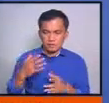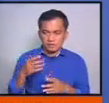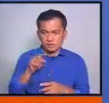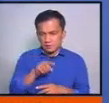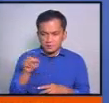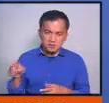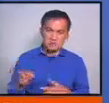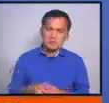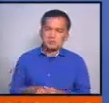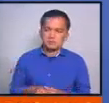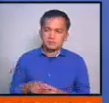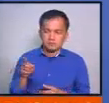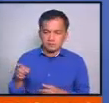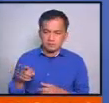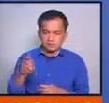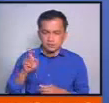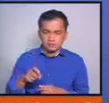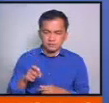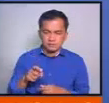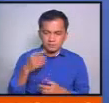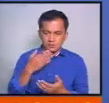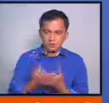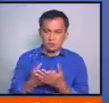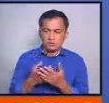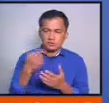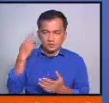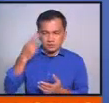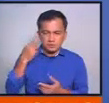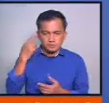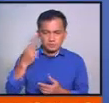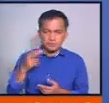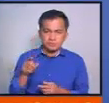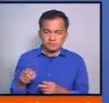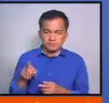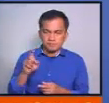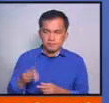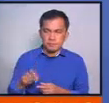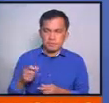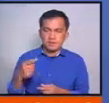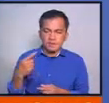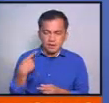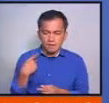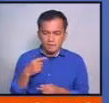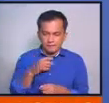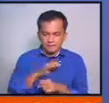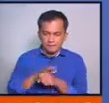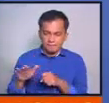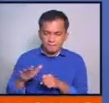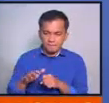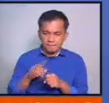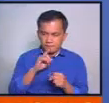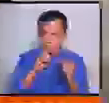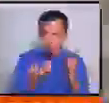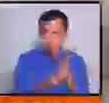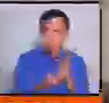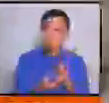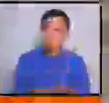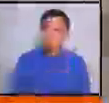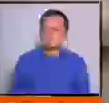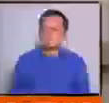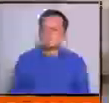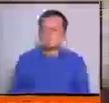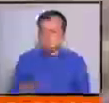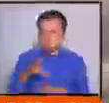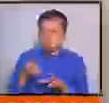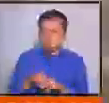there, it has to be for a good reason and there must be enough proof. Kasama